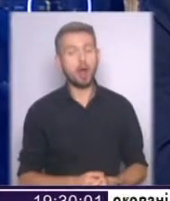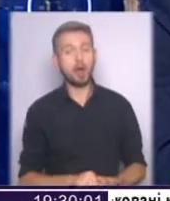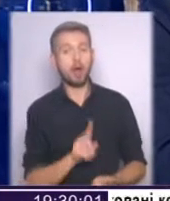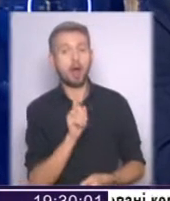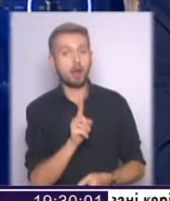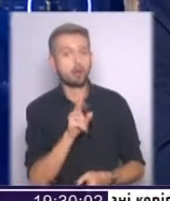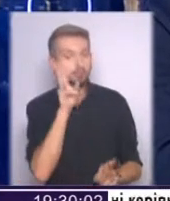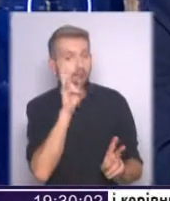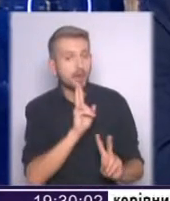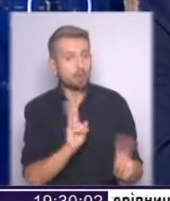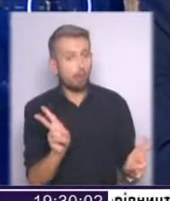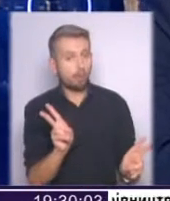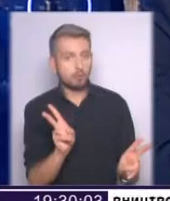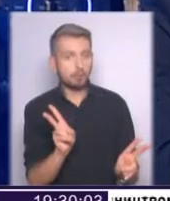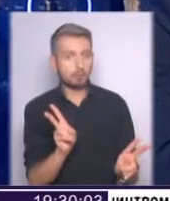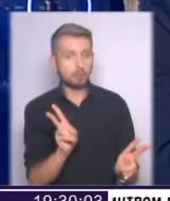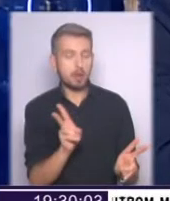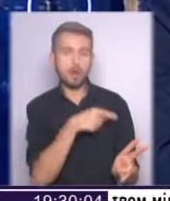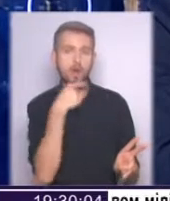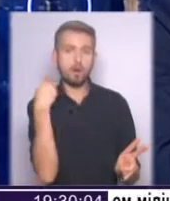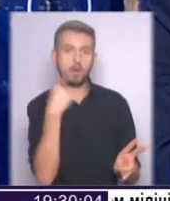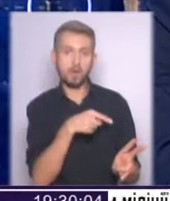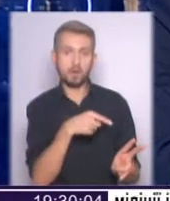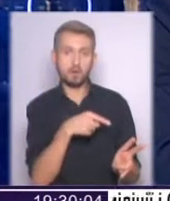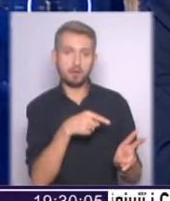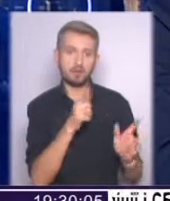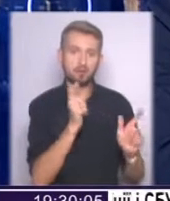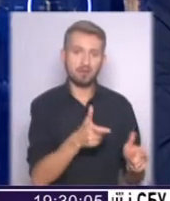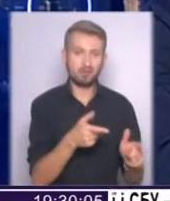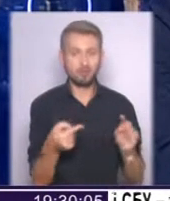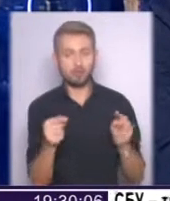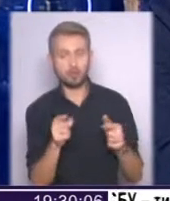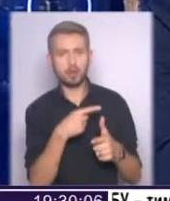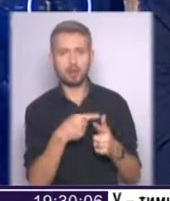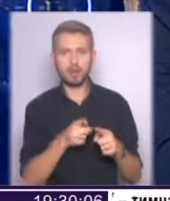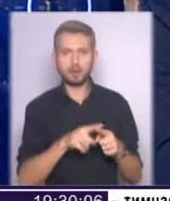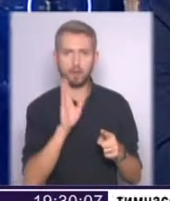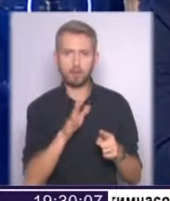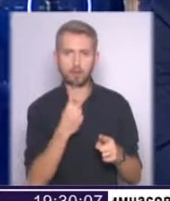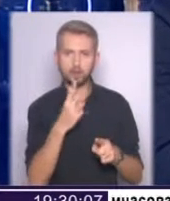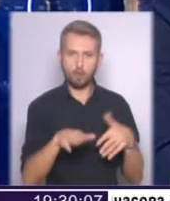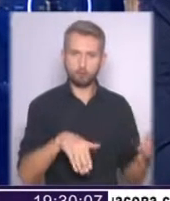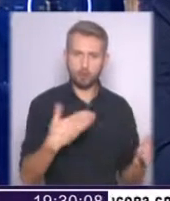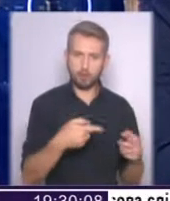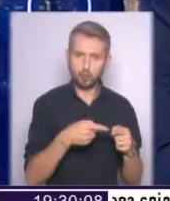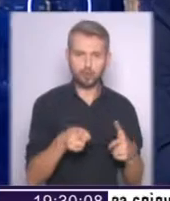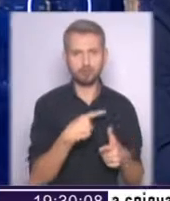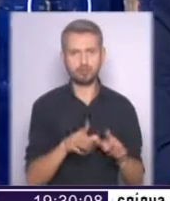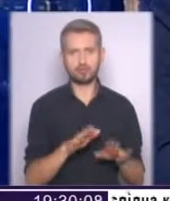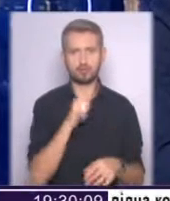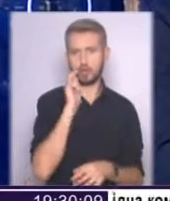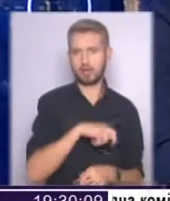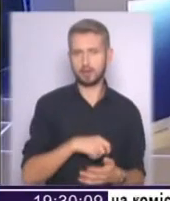Натомість невідомо все-таки, чи піде Росія на це, чи це буде двосторонній процес, а не знову односторонній, як це було до цього. Олександре,